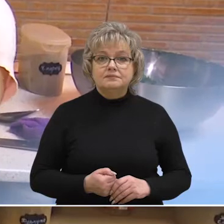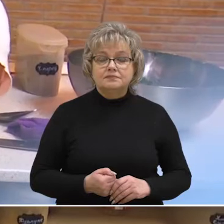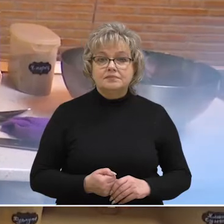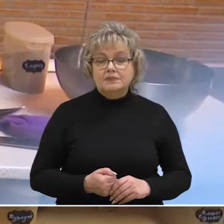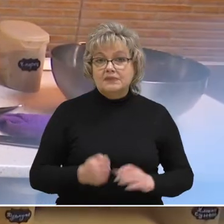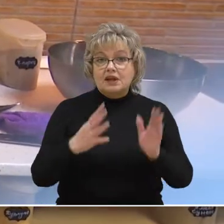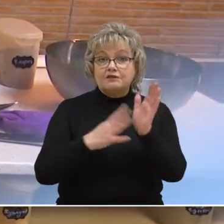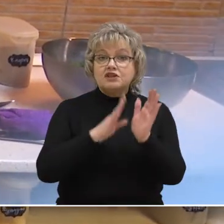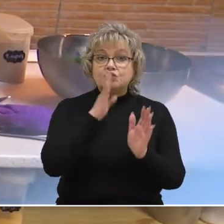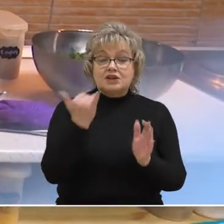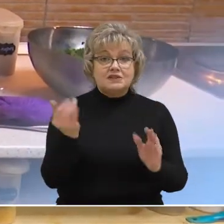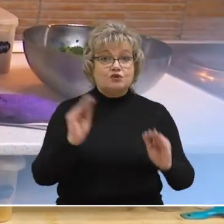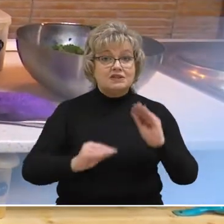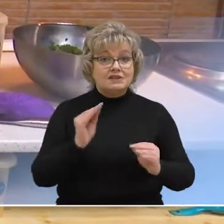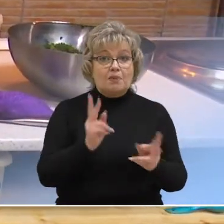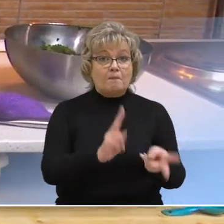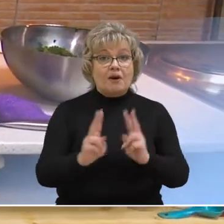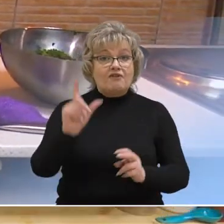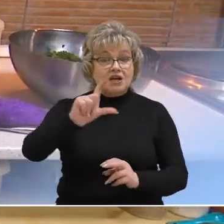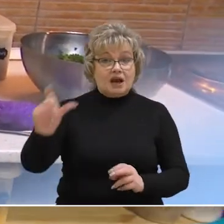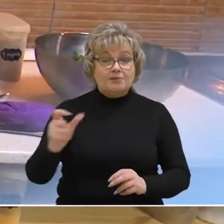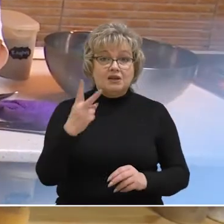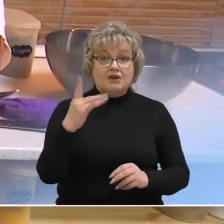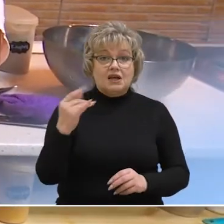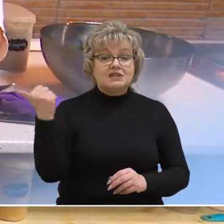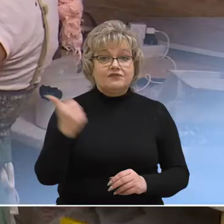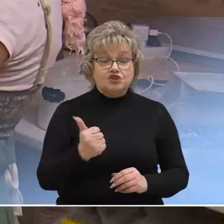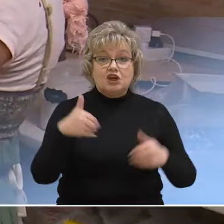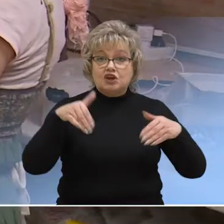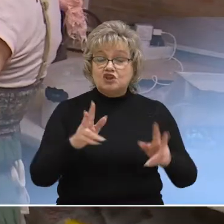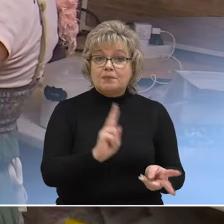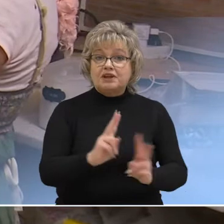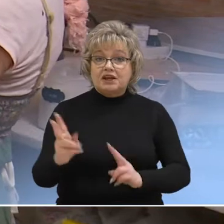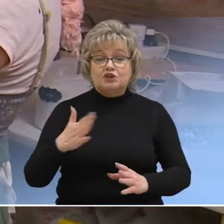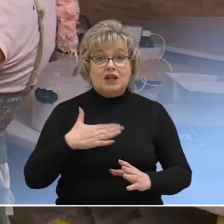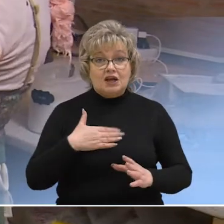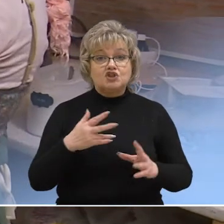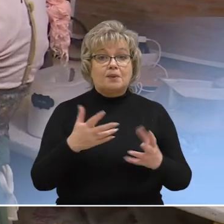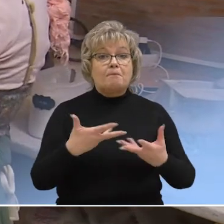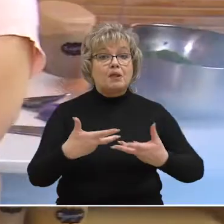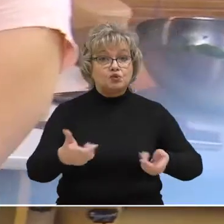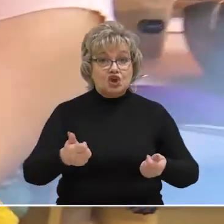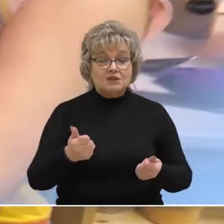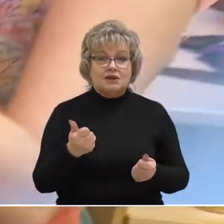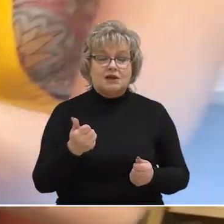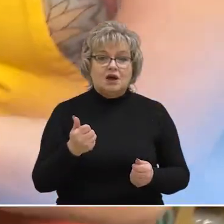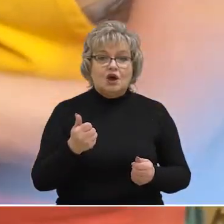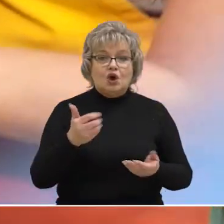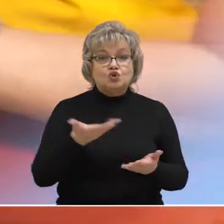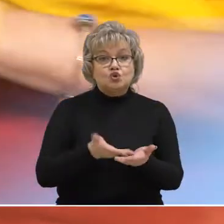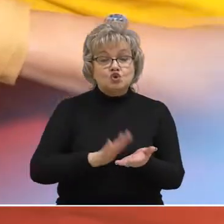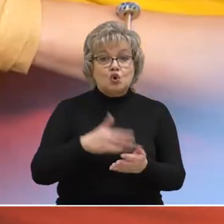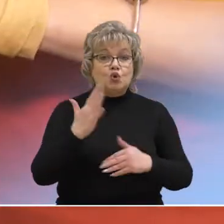В 9 утра сегодня собрались с поварами, мы, как всегда, два раза в неделю решили приготовить для наших благополучателей тушеную капусту